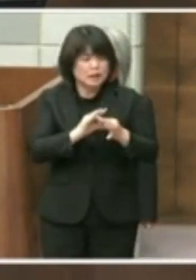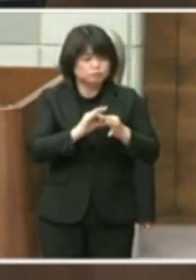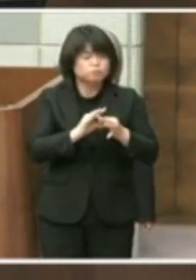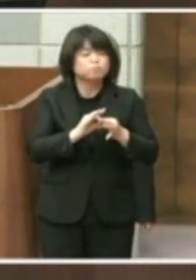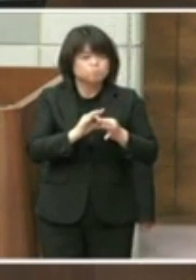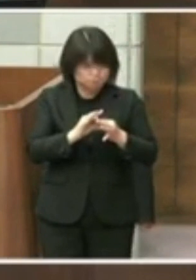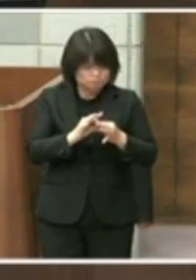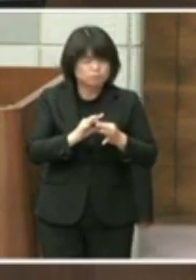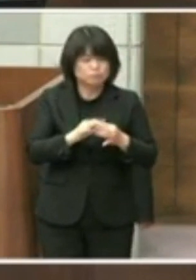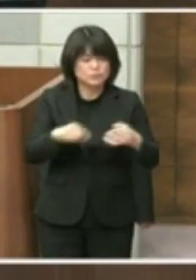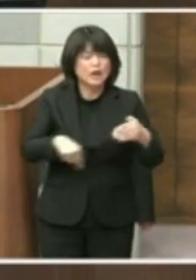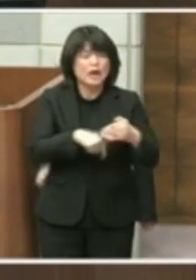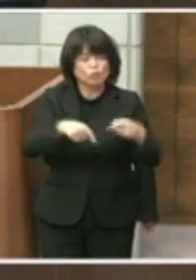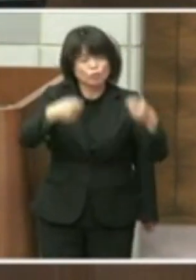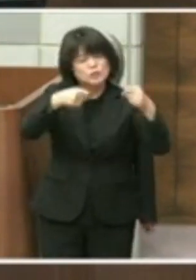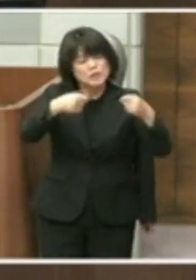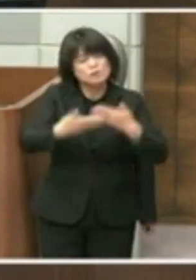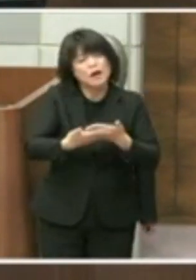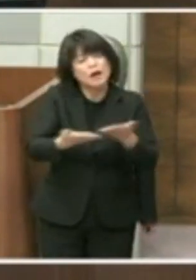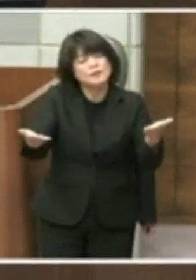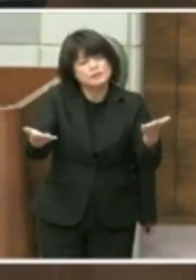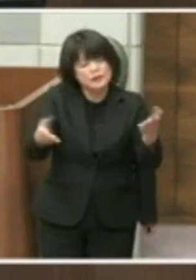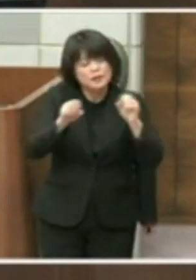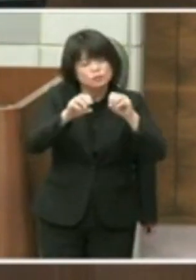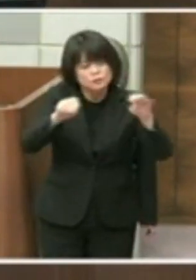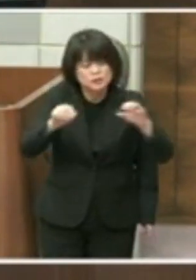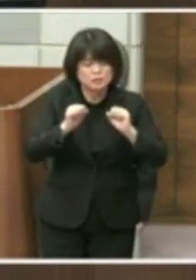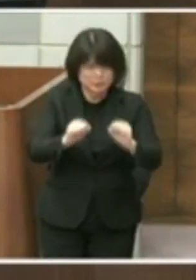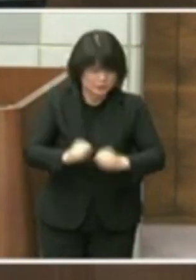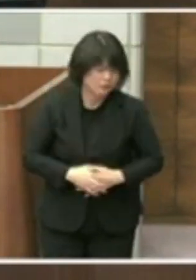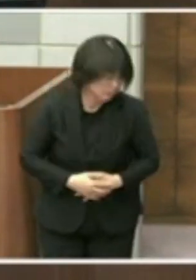く内容のチラシを配布し、周知を行いました。